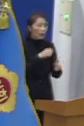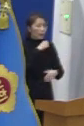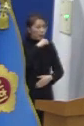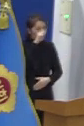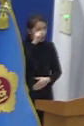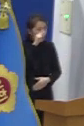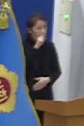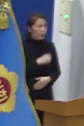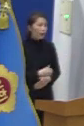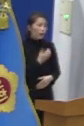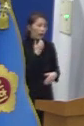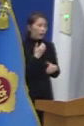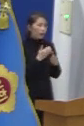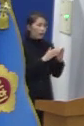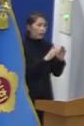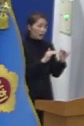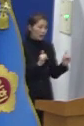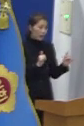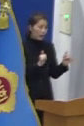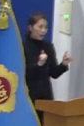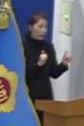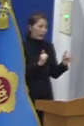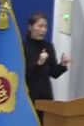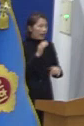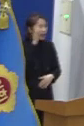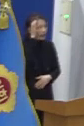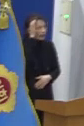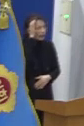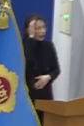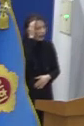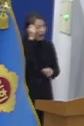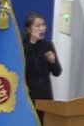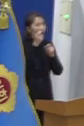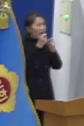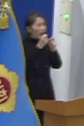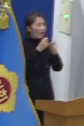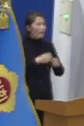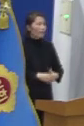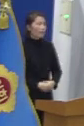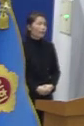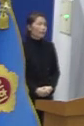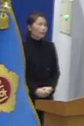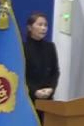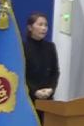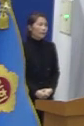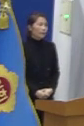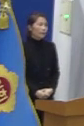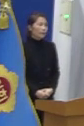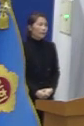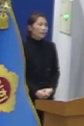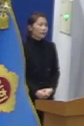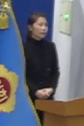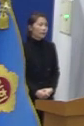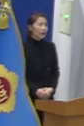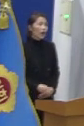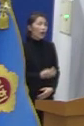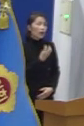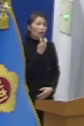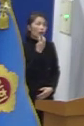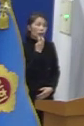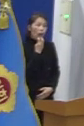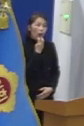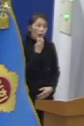통과로 도민의 염원을 향해 한 걸음 더 나아갈 수 있었습니다. 최근 서울 편입